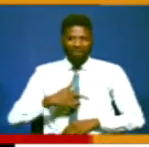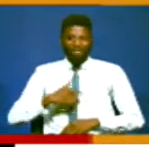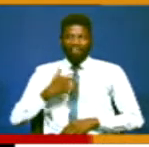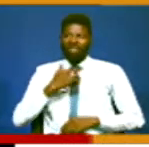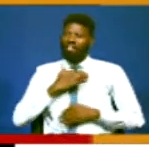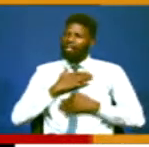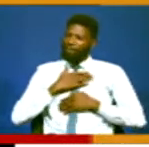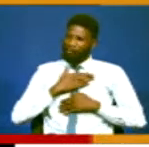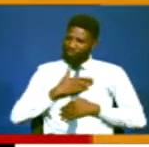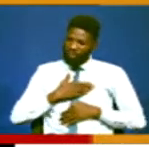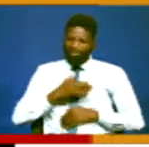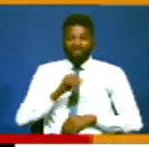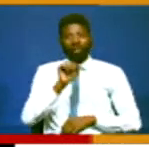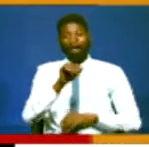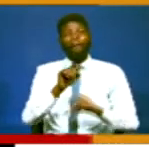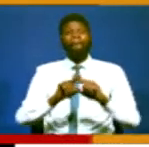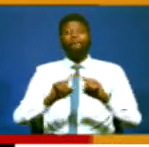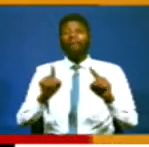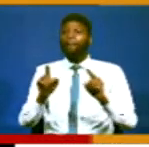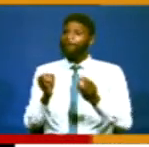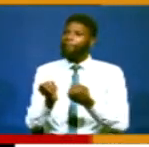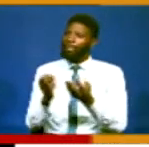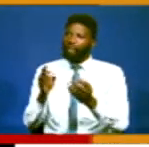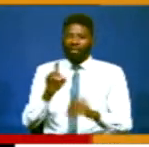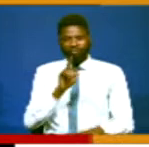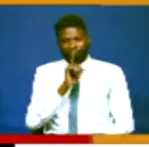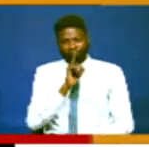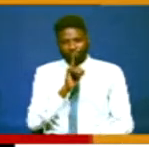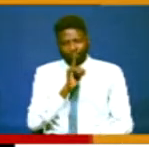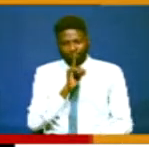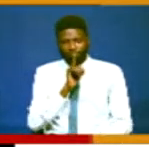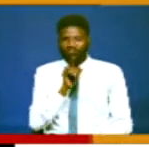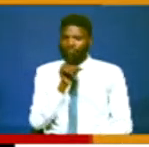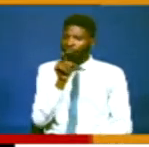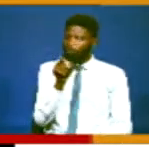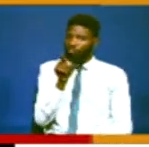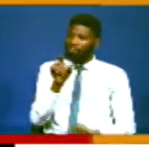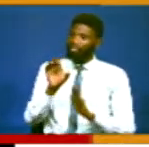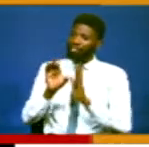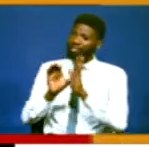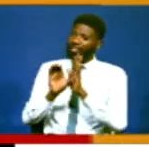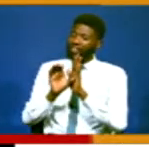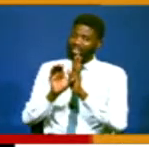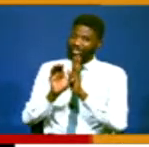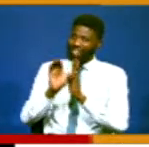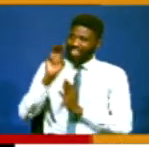Lakini wengi wanasema kuwa mtaalamu huu mpya